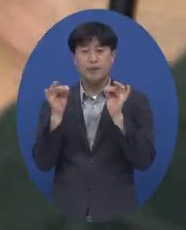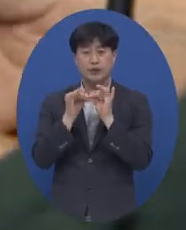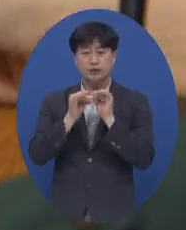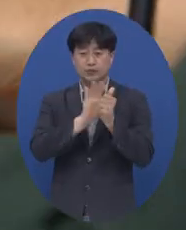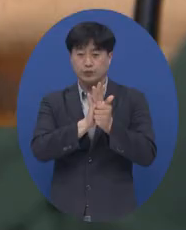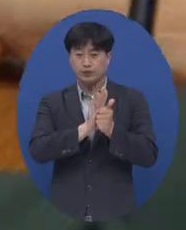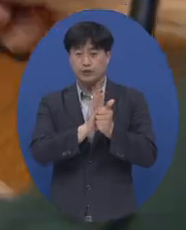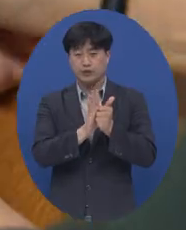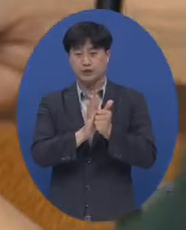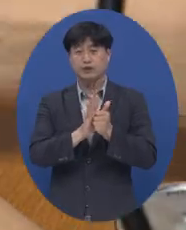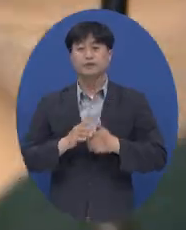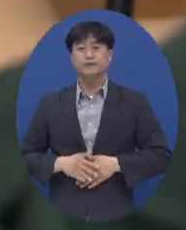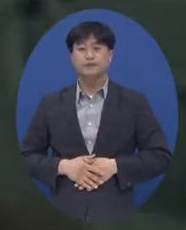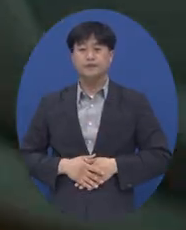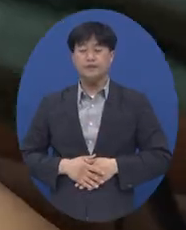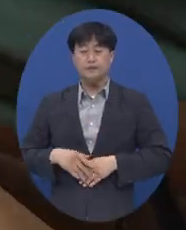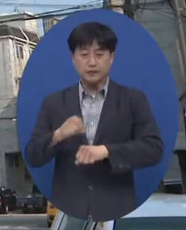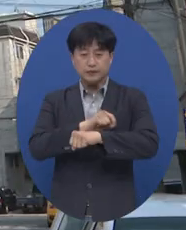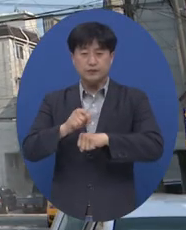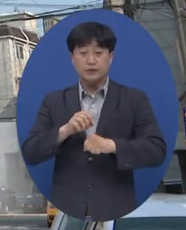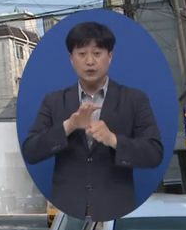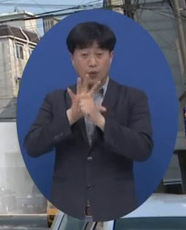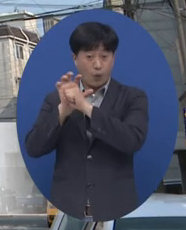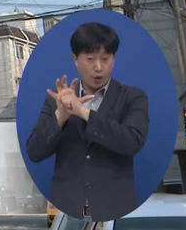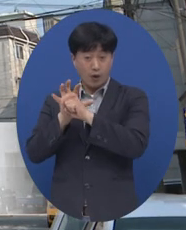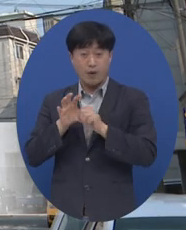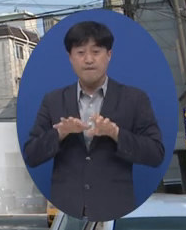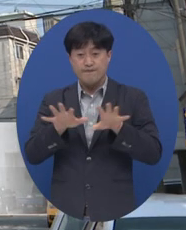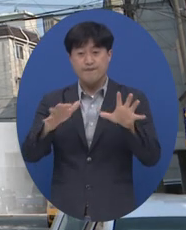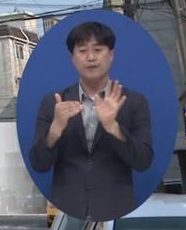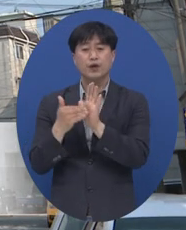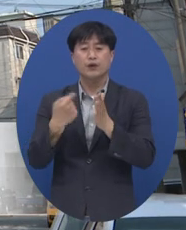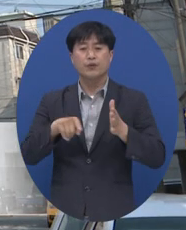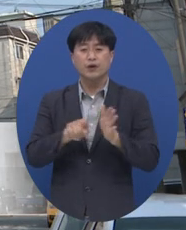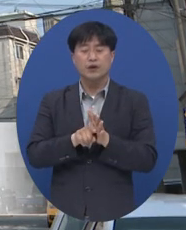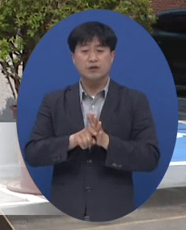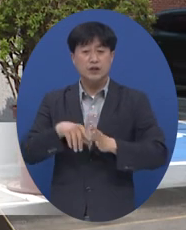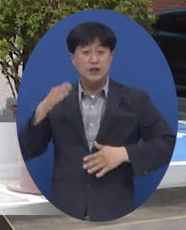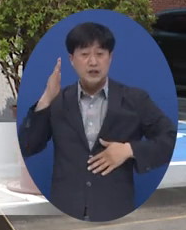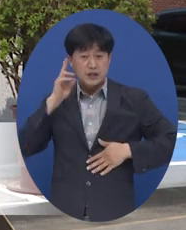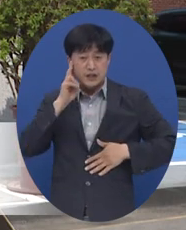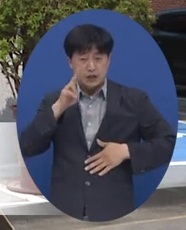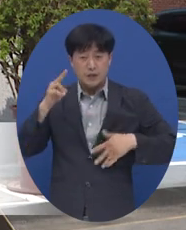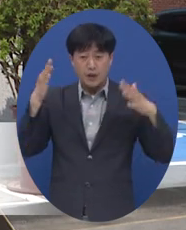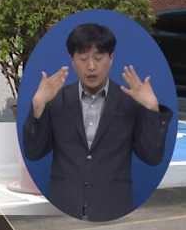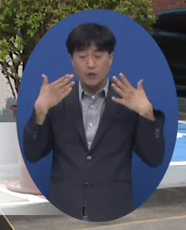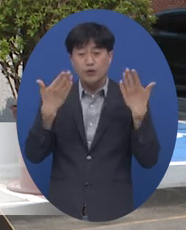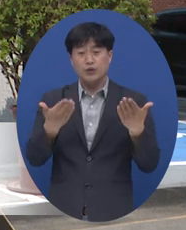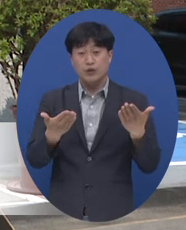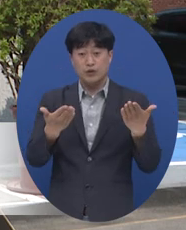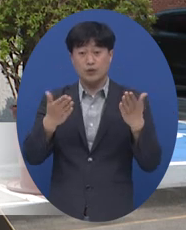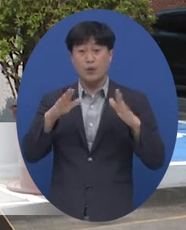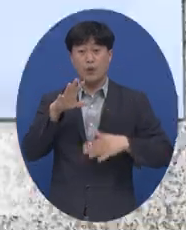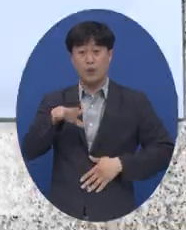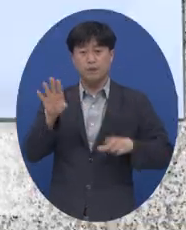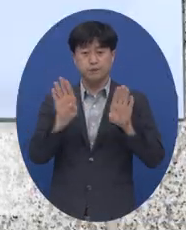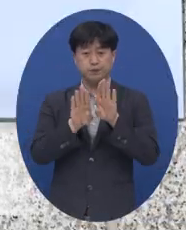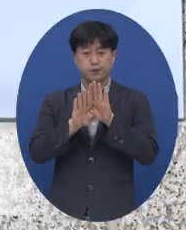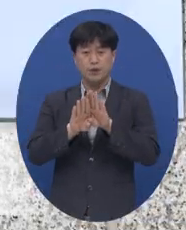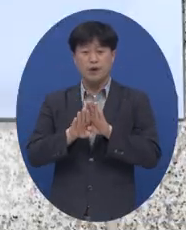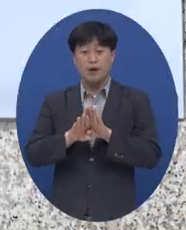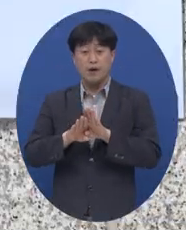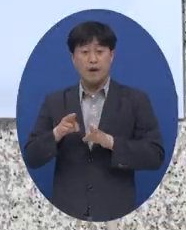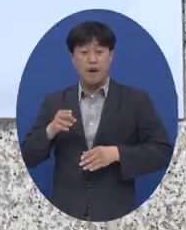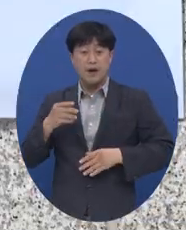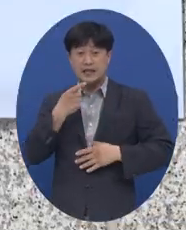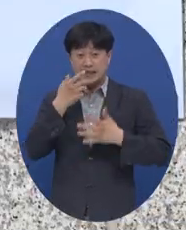노인 맞춤 돌봄 서비스를 실시합니다. 특히 코로나19 확산 방지를 위해 무더위 쉼터는 임시 휴관에 들어가고, 인공 안개